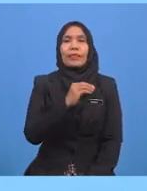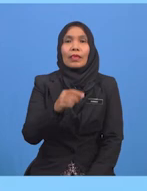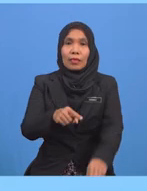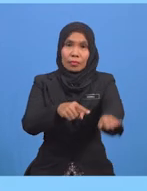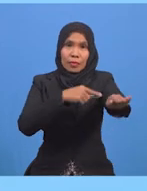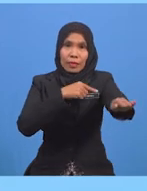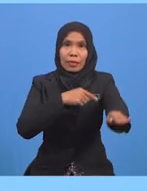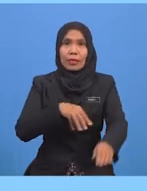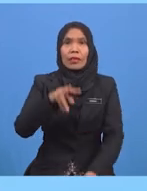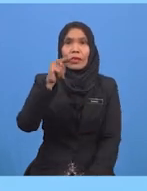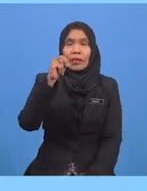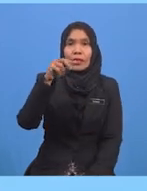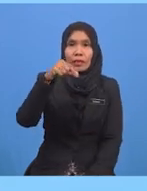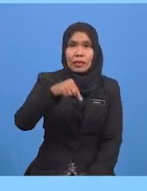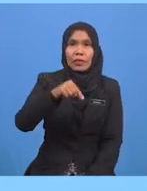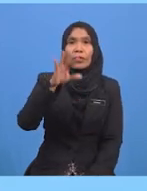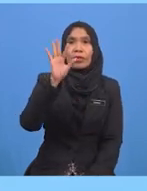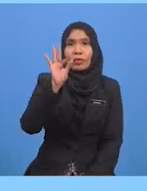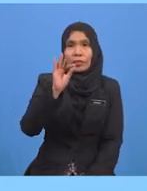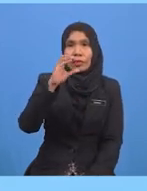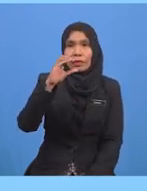NQ 9 cm.